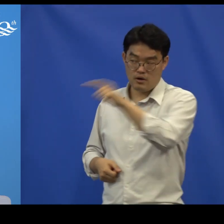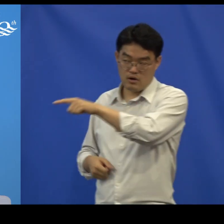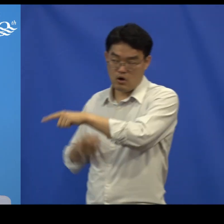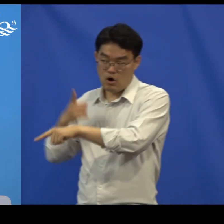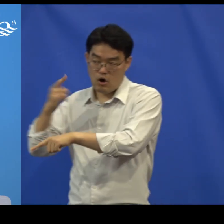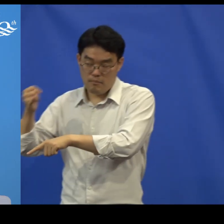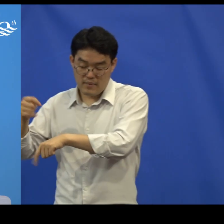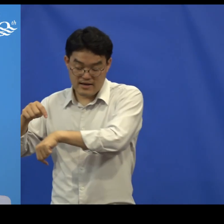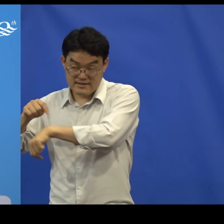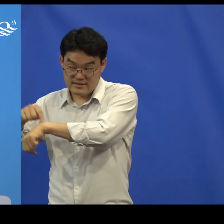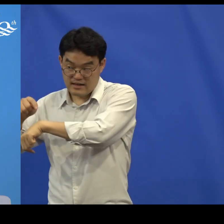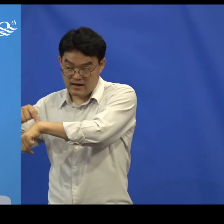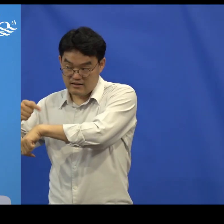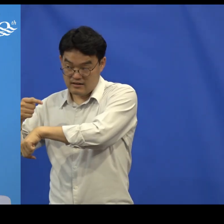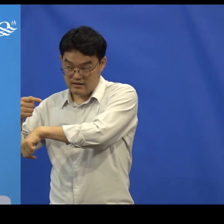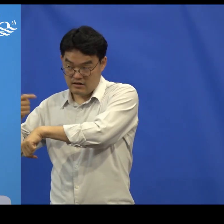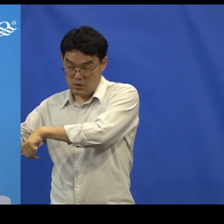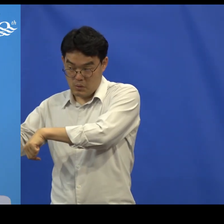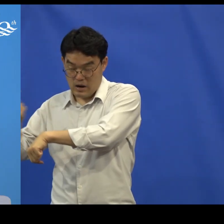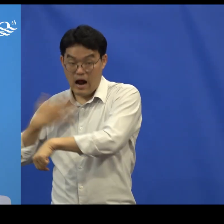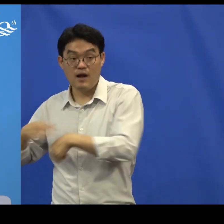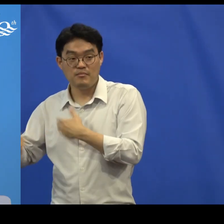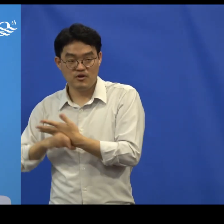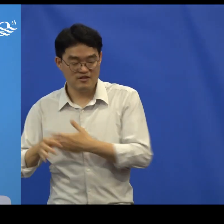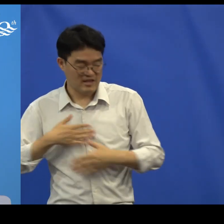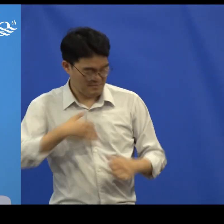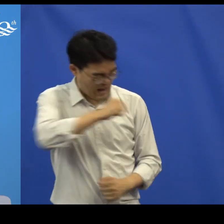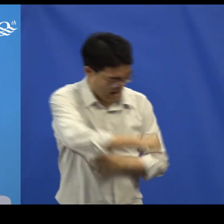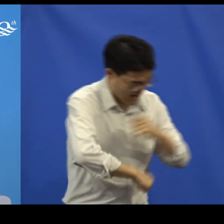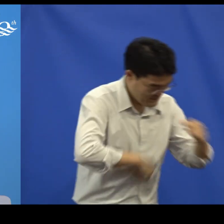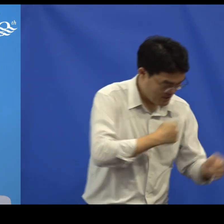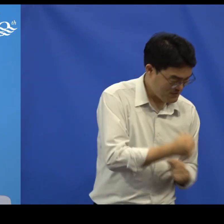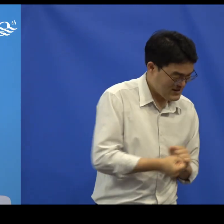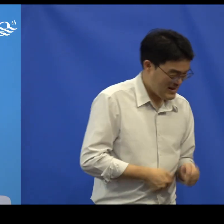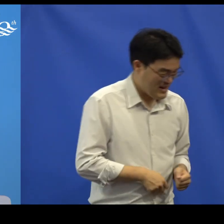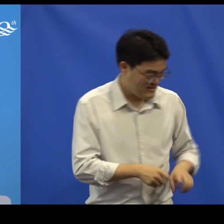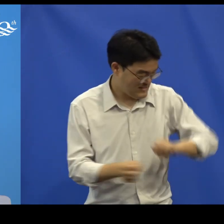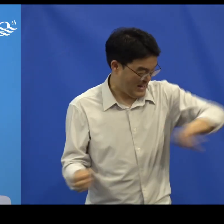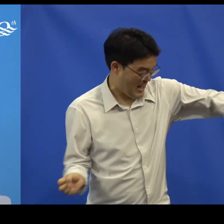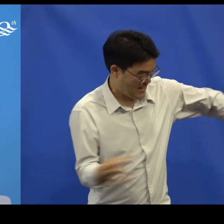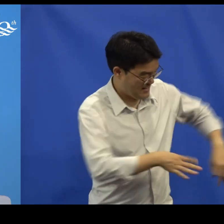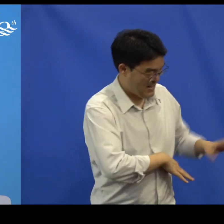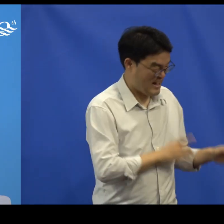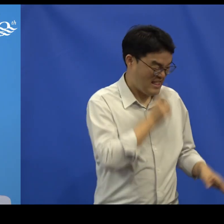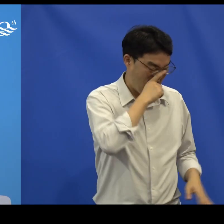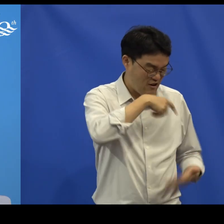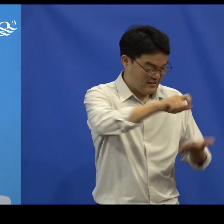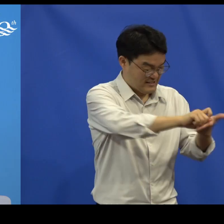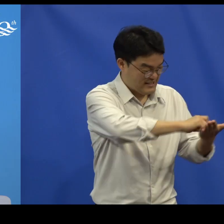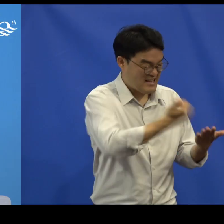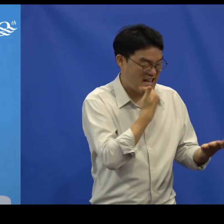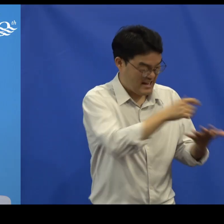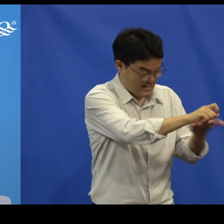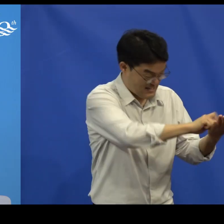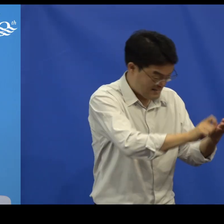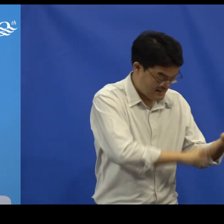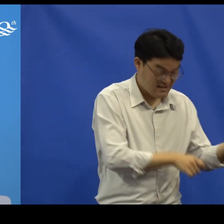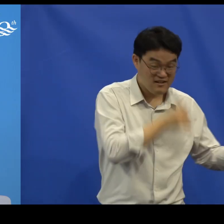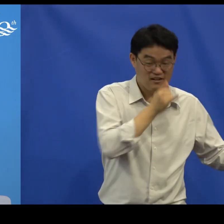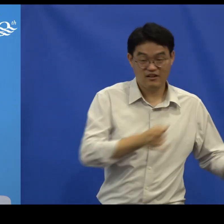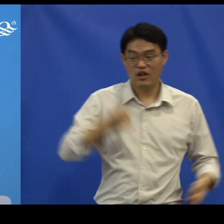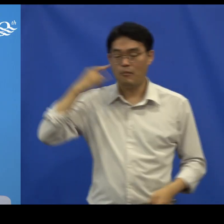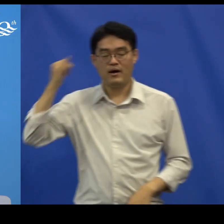시간을 알면 좀 마음대로 하고 싶은 거예요. 근데 엄마는 얘기를 안 해줘. 곧 온다니까.